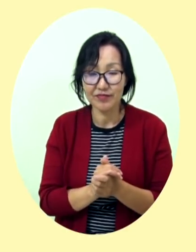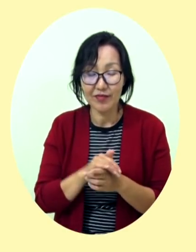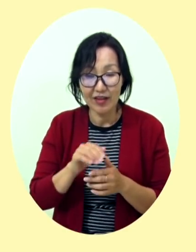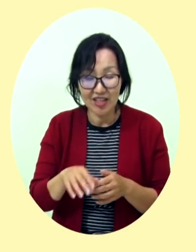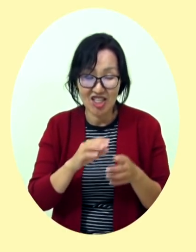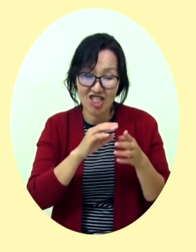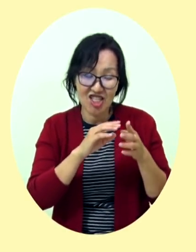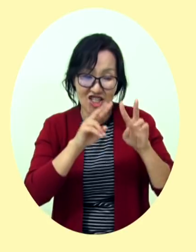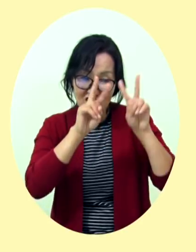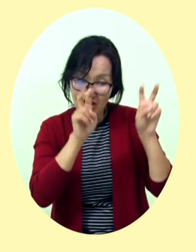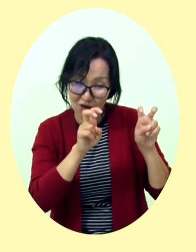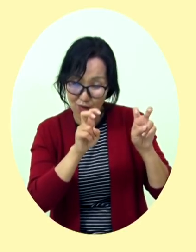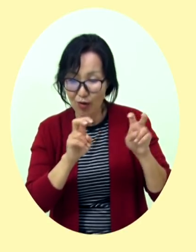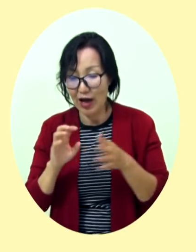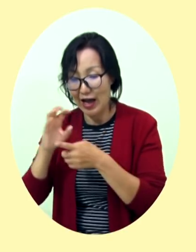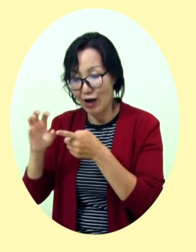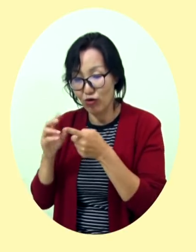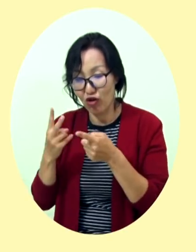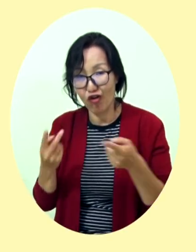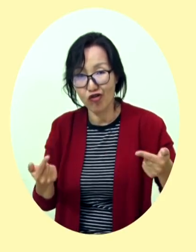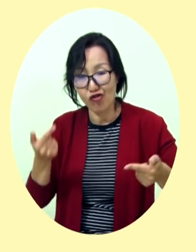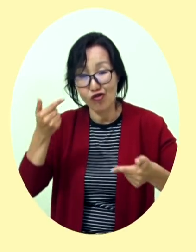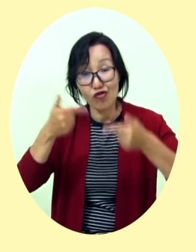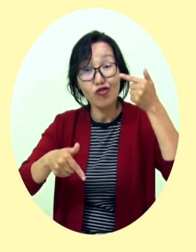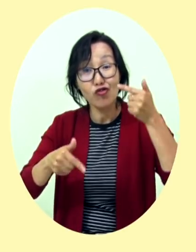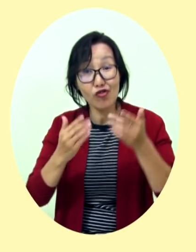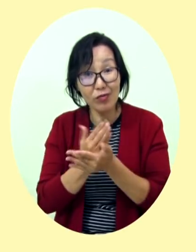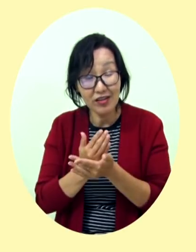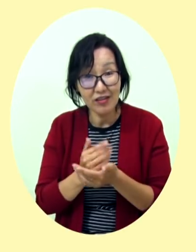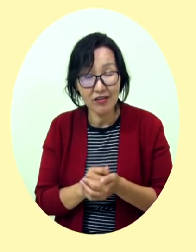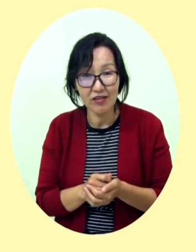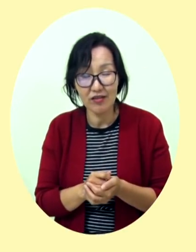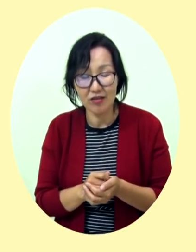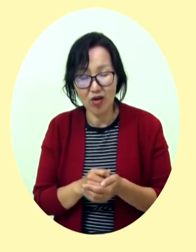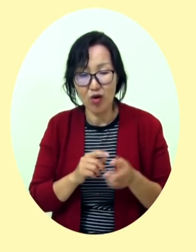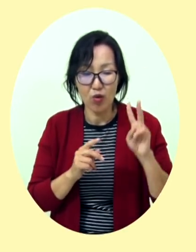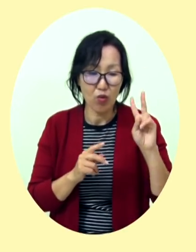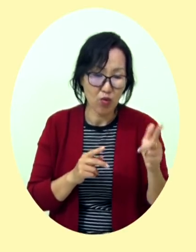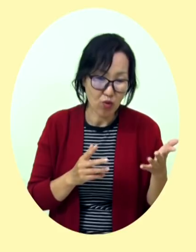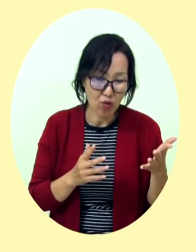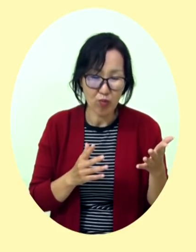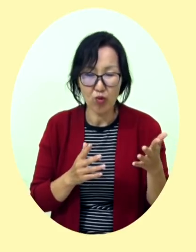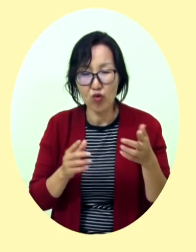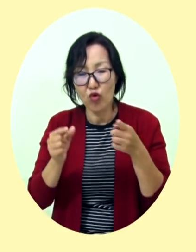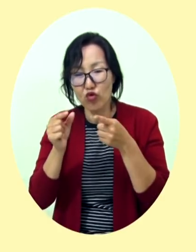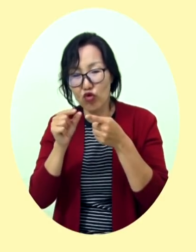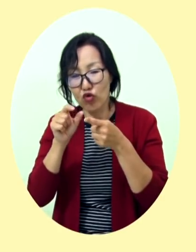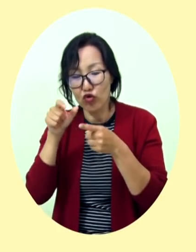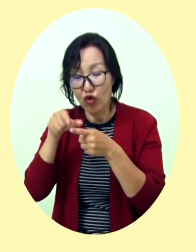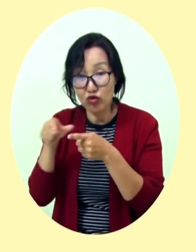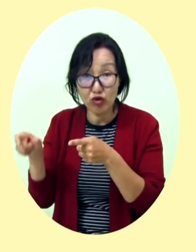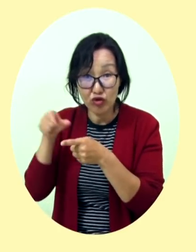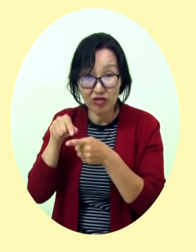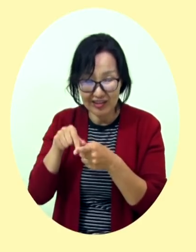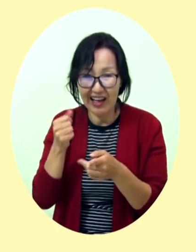Сэдв агуулга хоёр зөрөх алдаа байна. Мөн хүүхдүүдийн гаргадаг нэг алдаа маань үг буюу нөхцөл илүүтэх